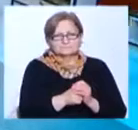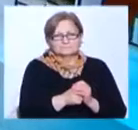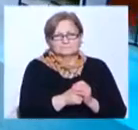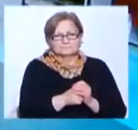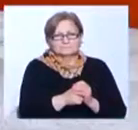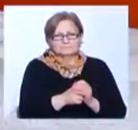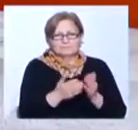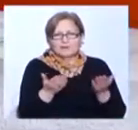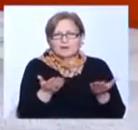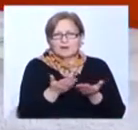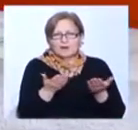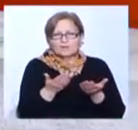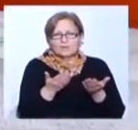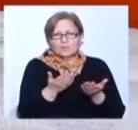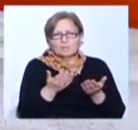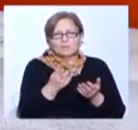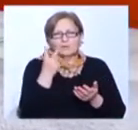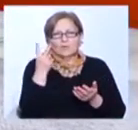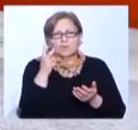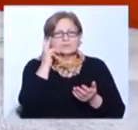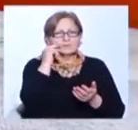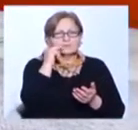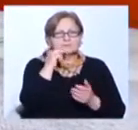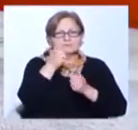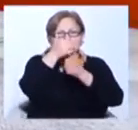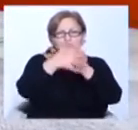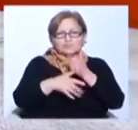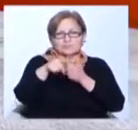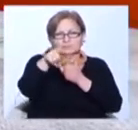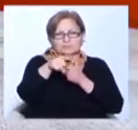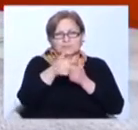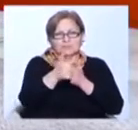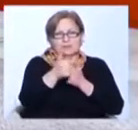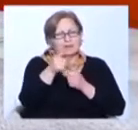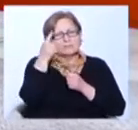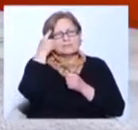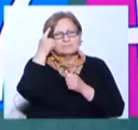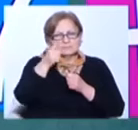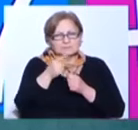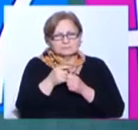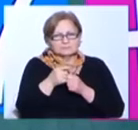რომელ ორ რიცხვს შორის არის მოთავსებული? აბა დავფიქრდეთ.